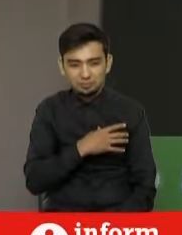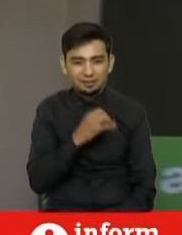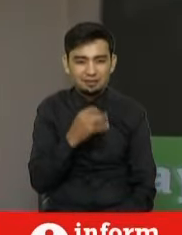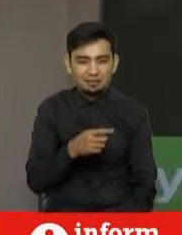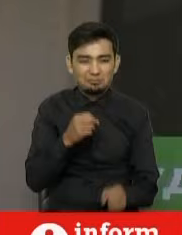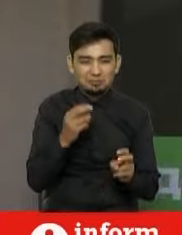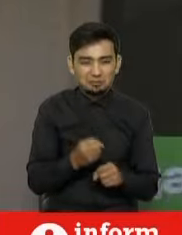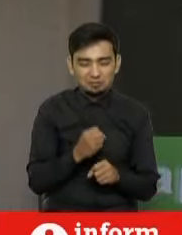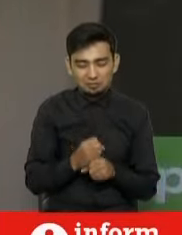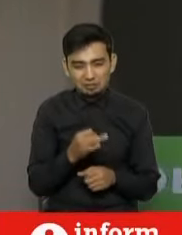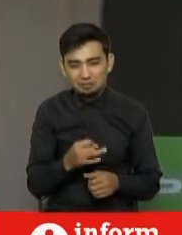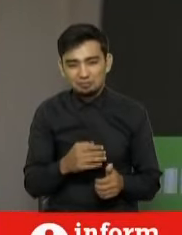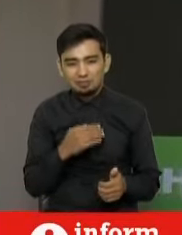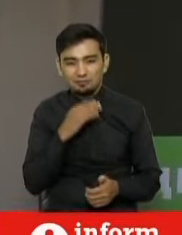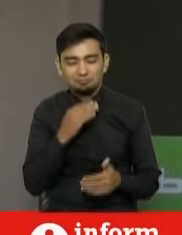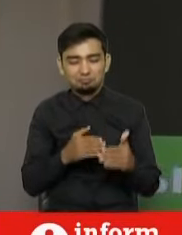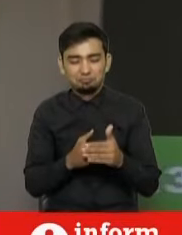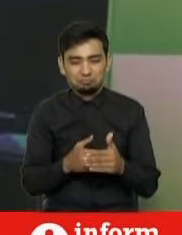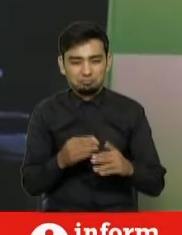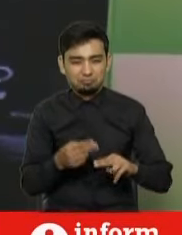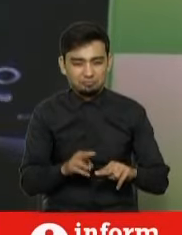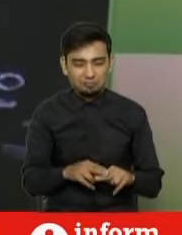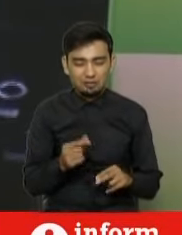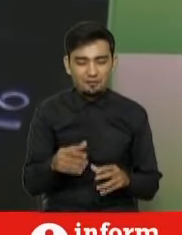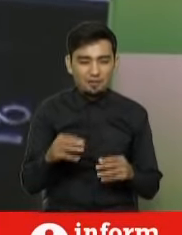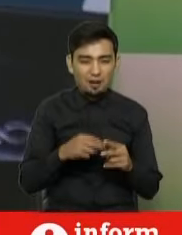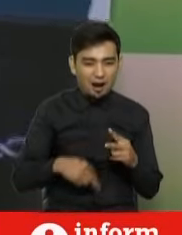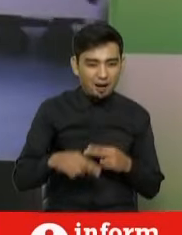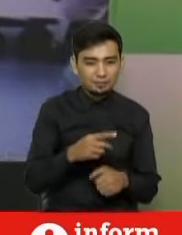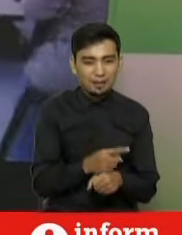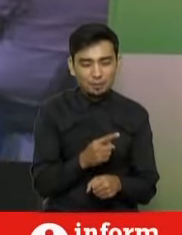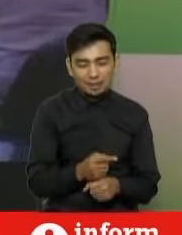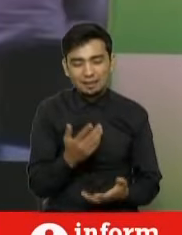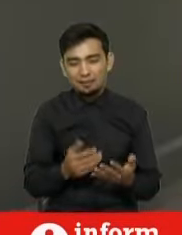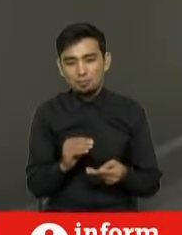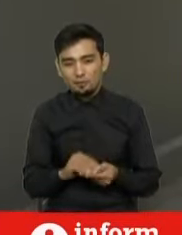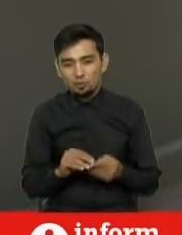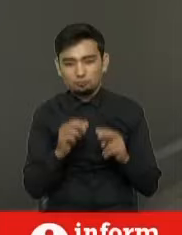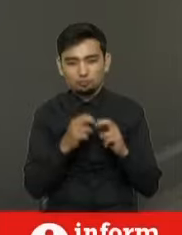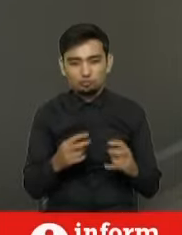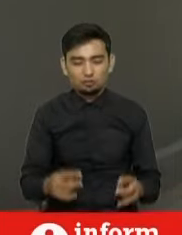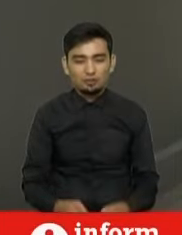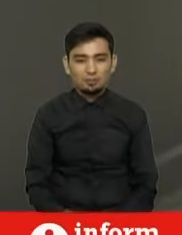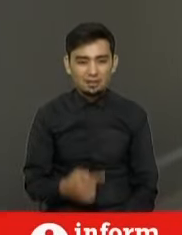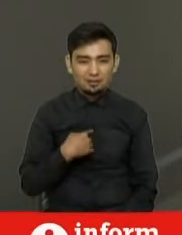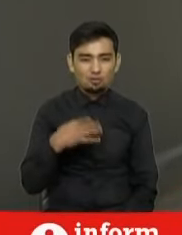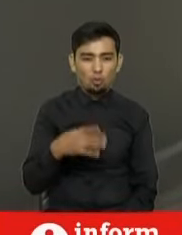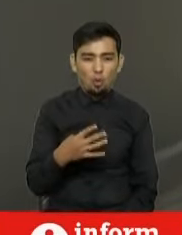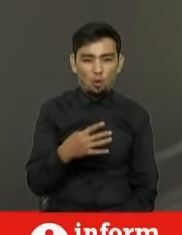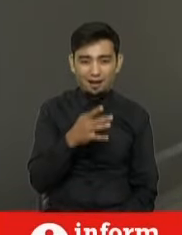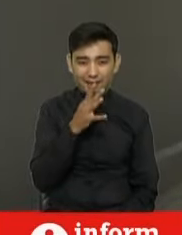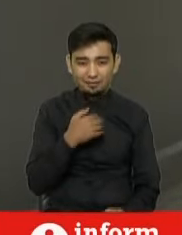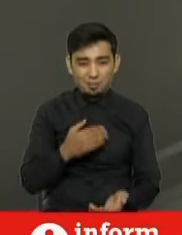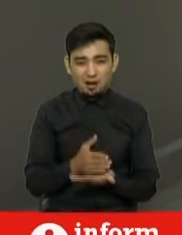үшін жеткіліктілік шегі қайта қаралғанын, не бәріне бірдей тыйым салынғанын қалайды. Мен мысалы 40 жыл жұмыс істедім ауыл